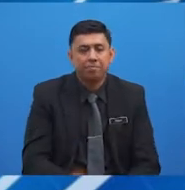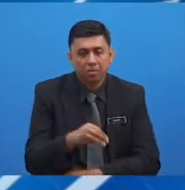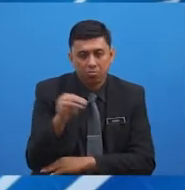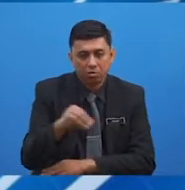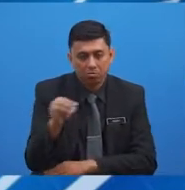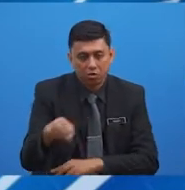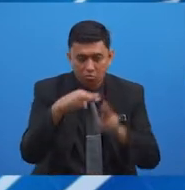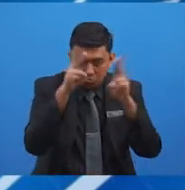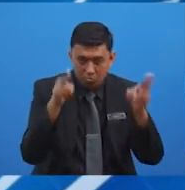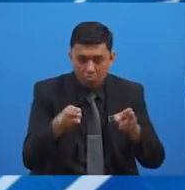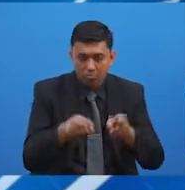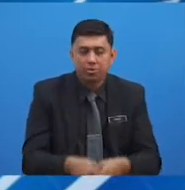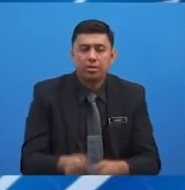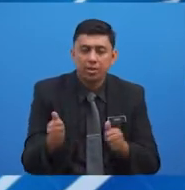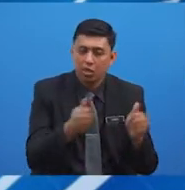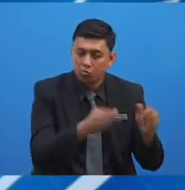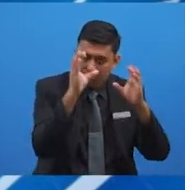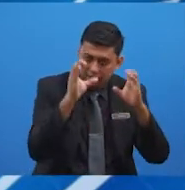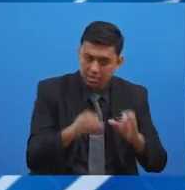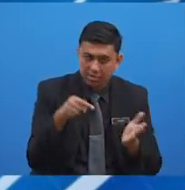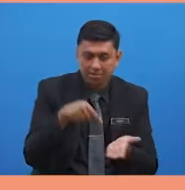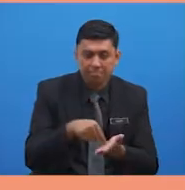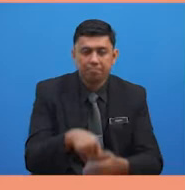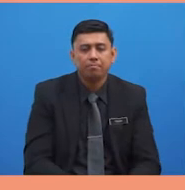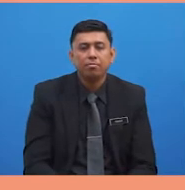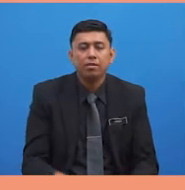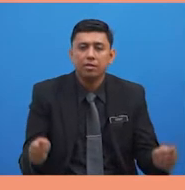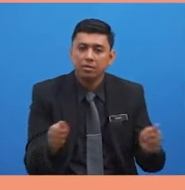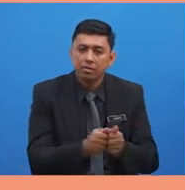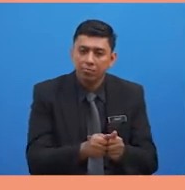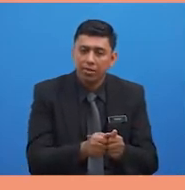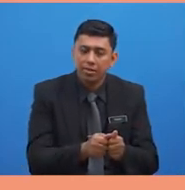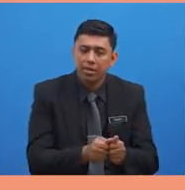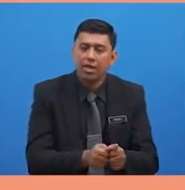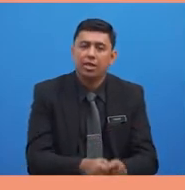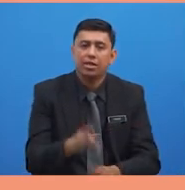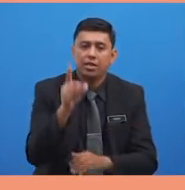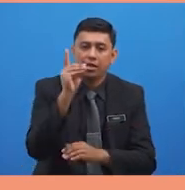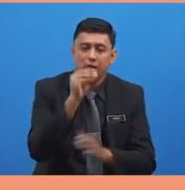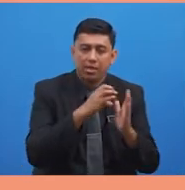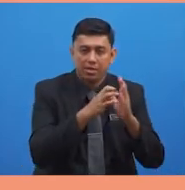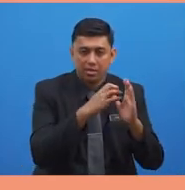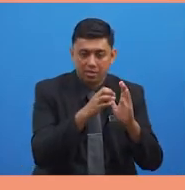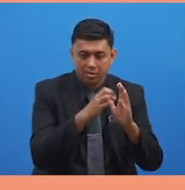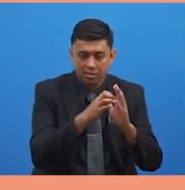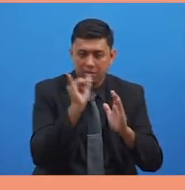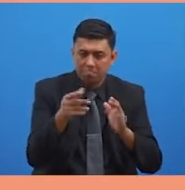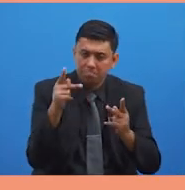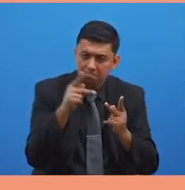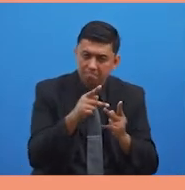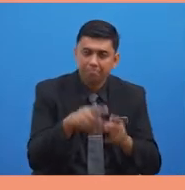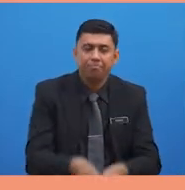Murid-murid, mari kita uji atau cara ini. Dengan data yang sesuai, uji lari